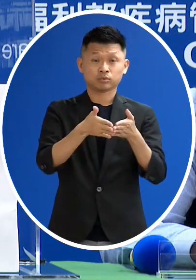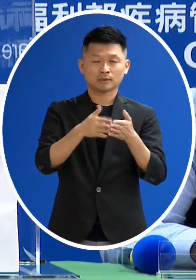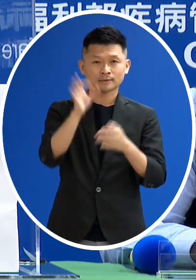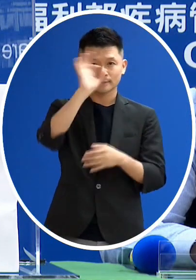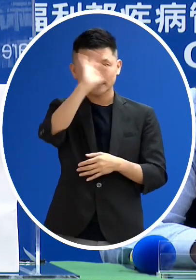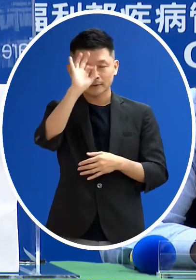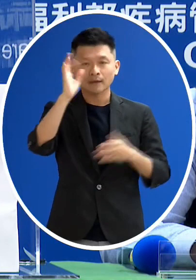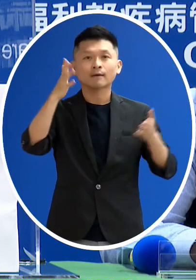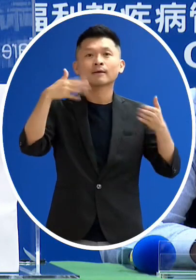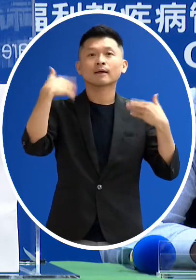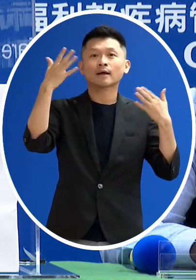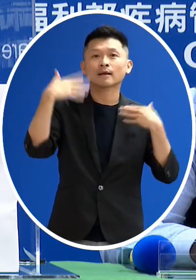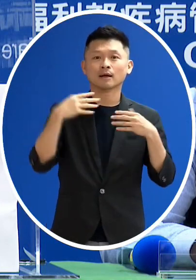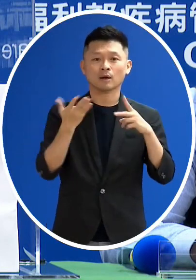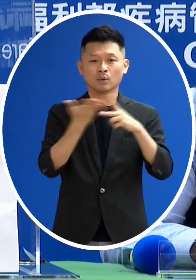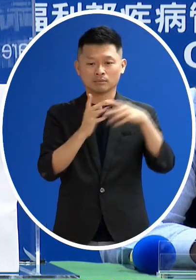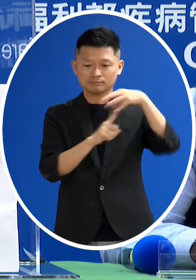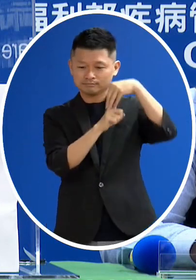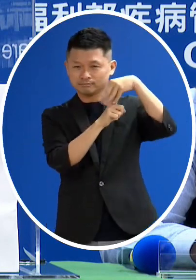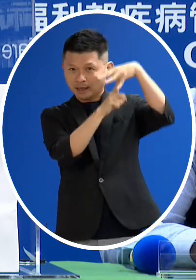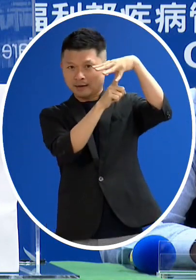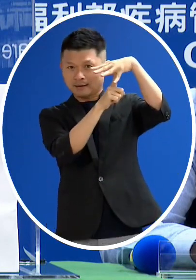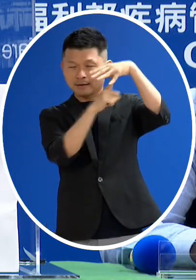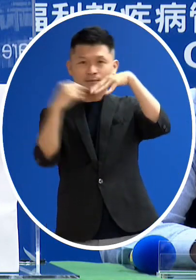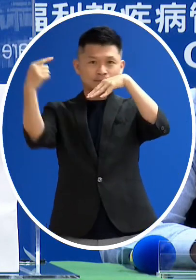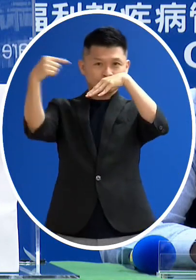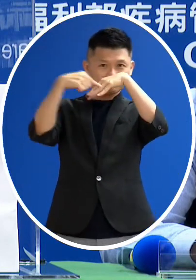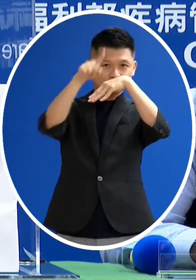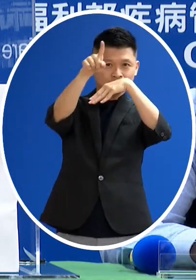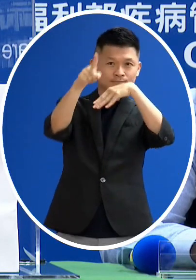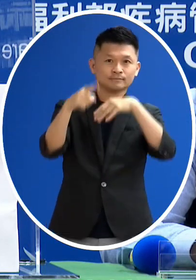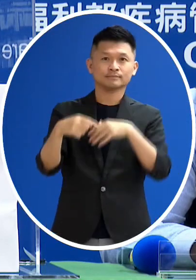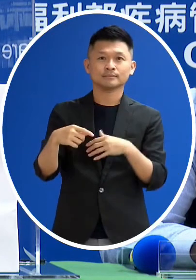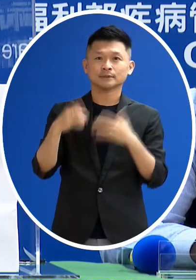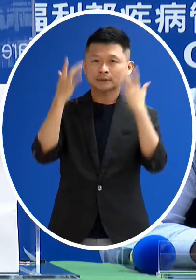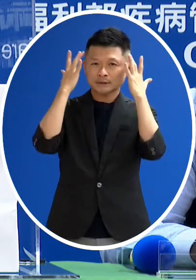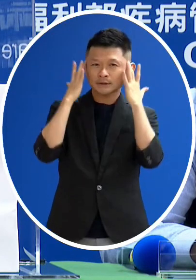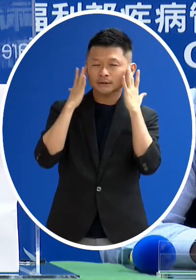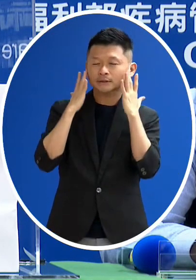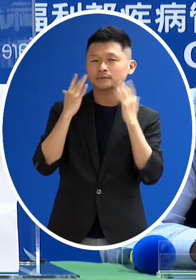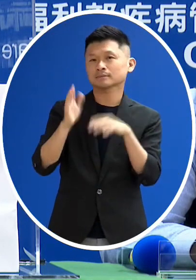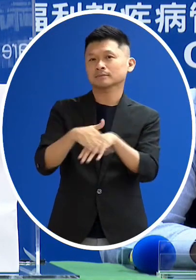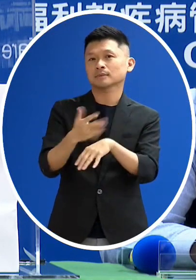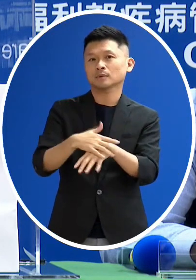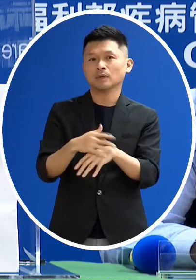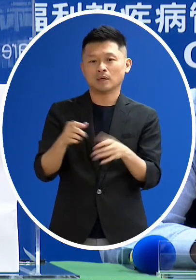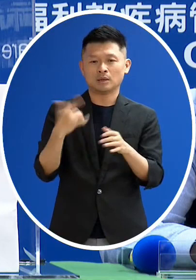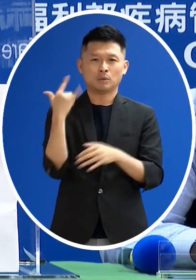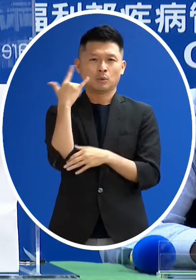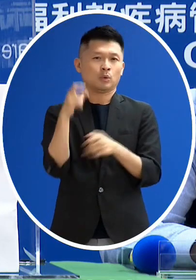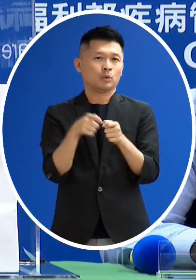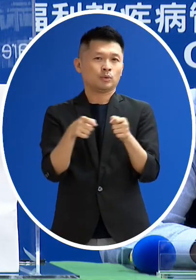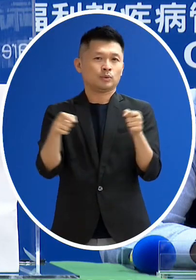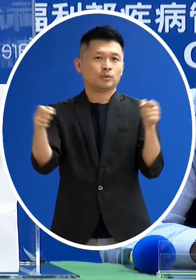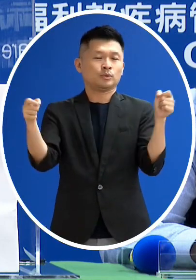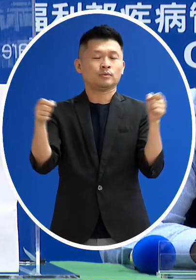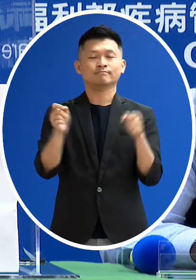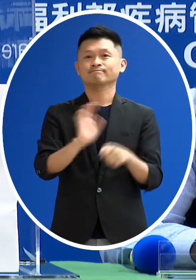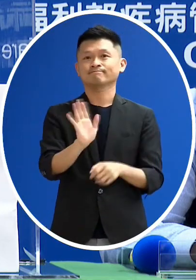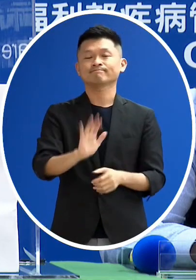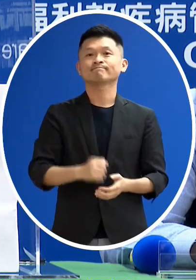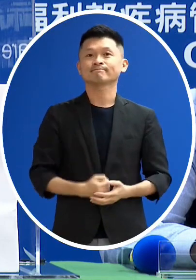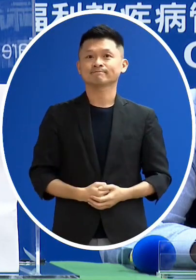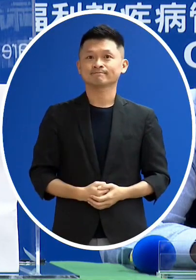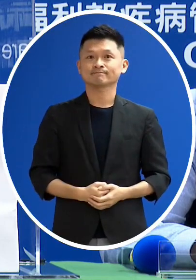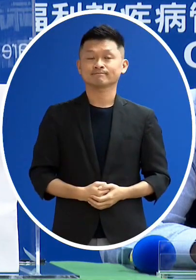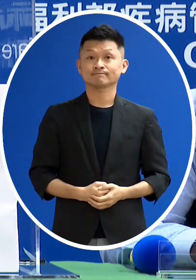或者有撑阳伞，避免这个温度太高或太久。那在